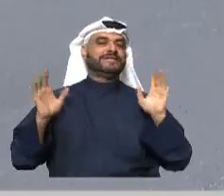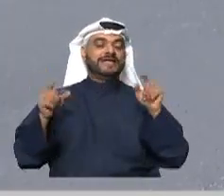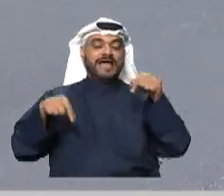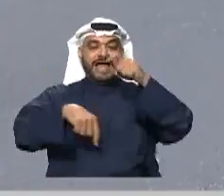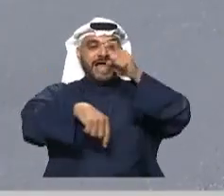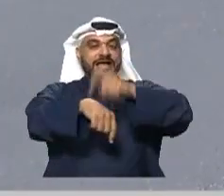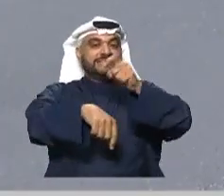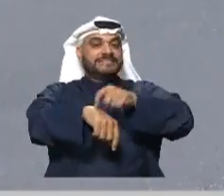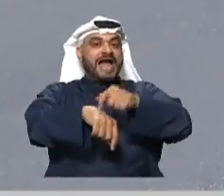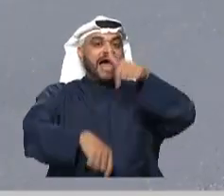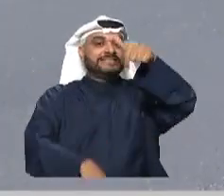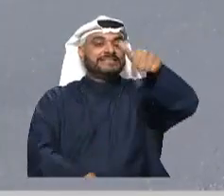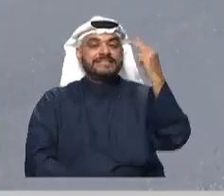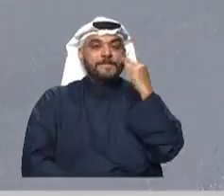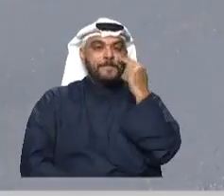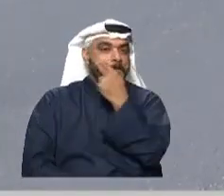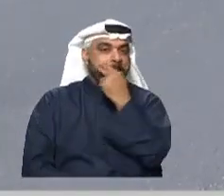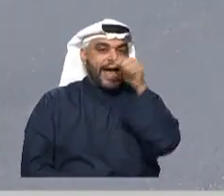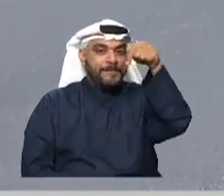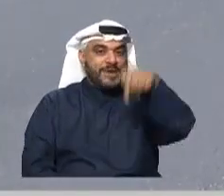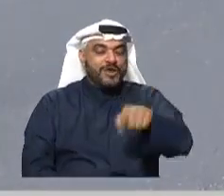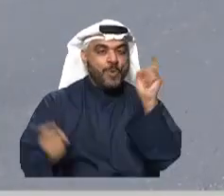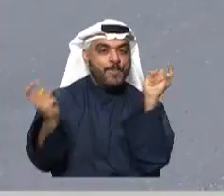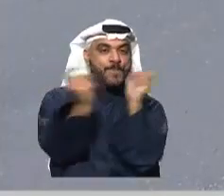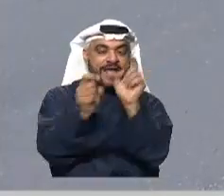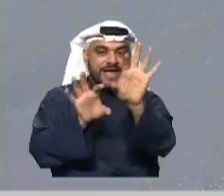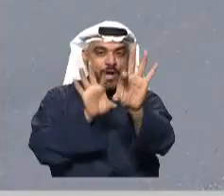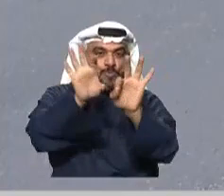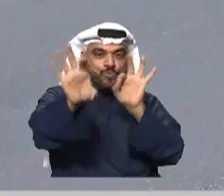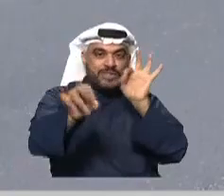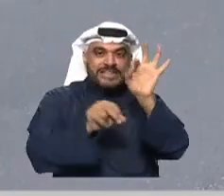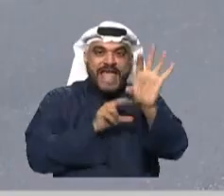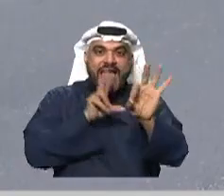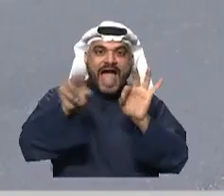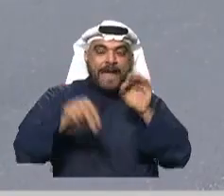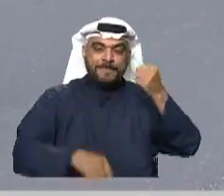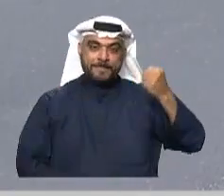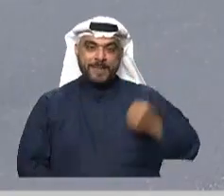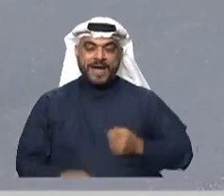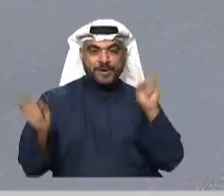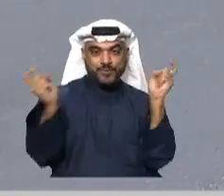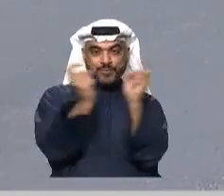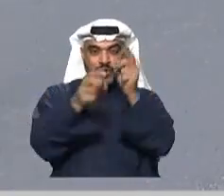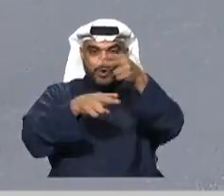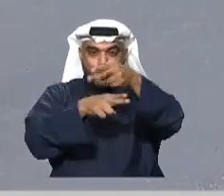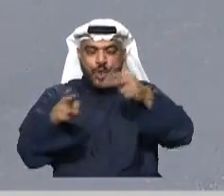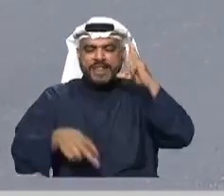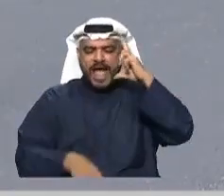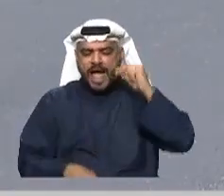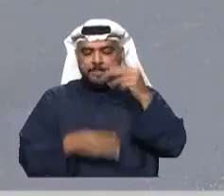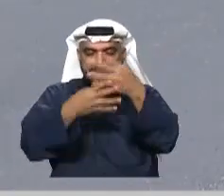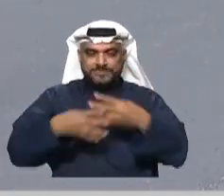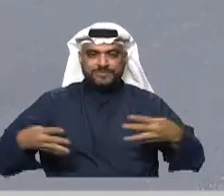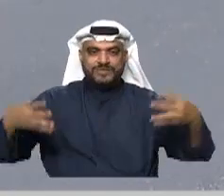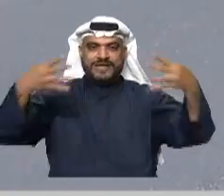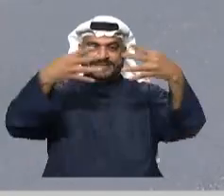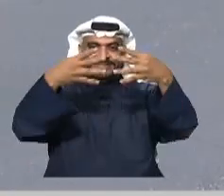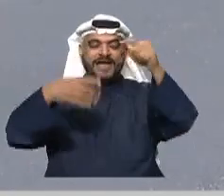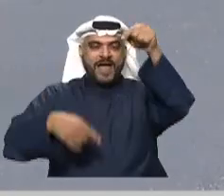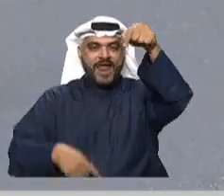الساعة 6 مساء المنتخب البحريني للحصول على بطاقة التأهل للدور